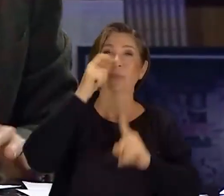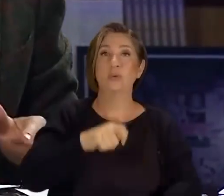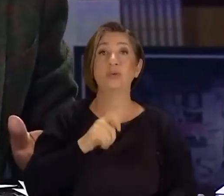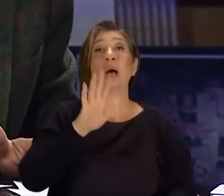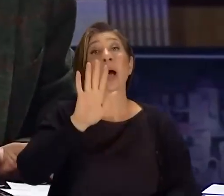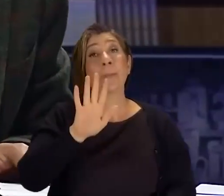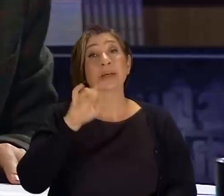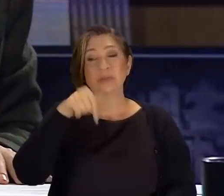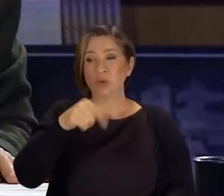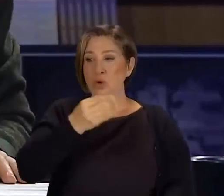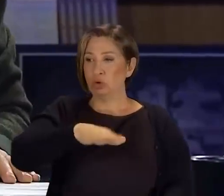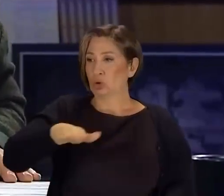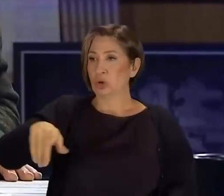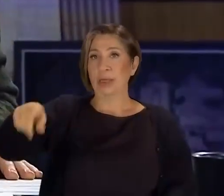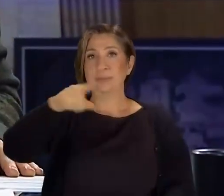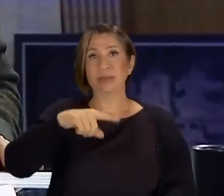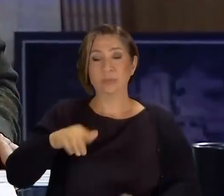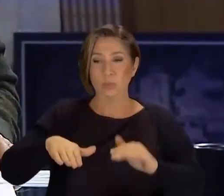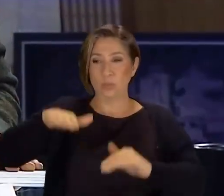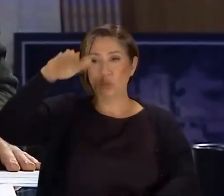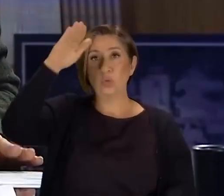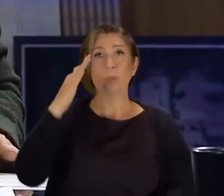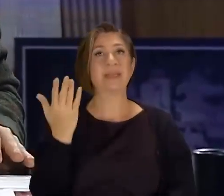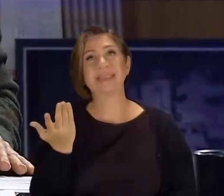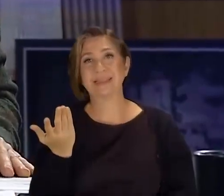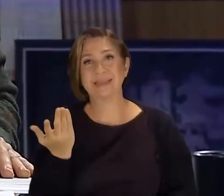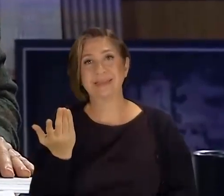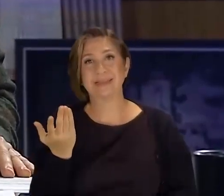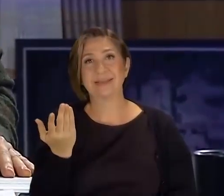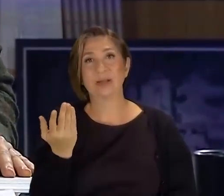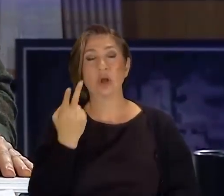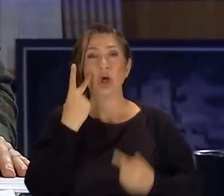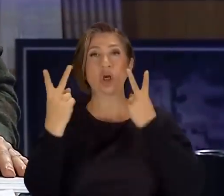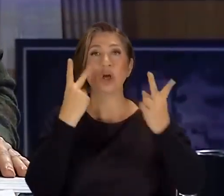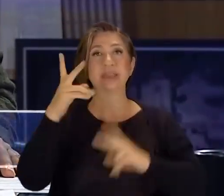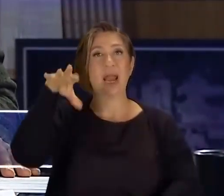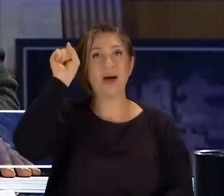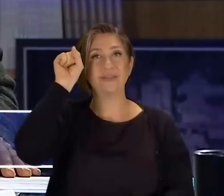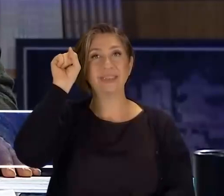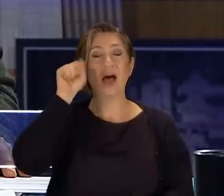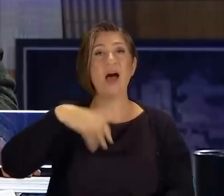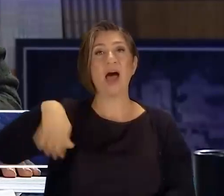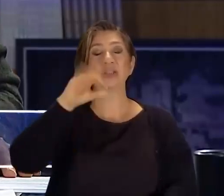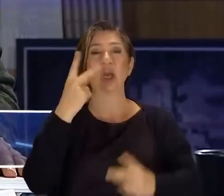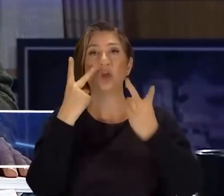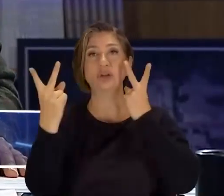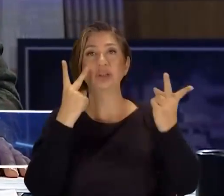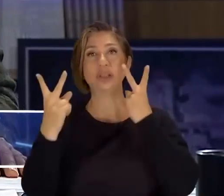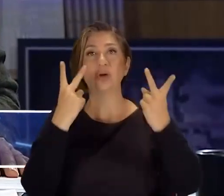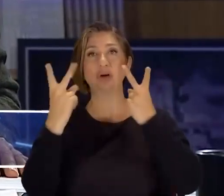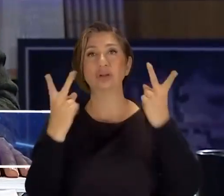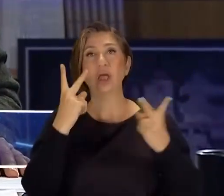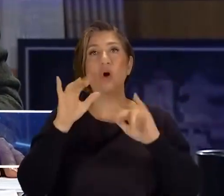gelelim şimdiki çocuklarımızın yetişme şekline gelelim yani görsel hafıza tur her şeyi görsel